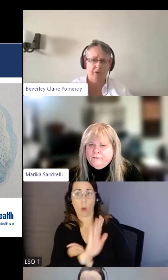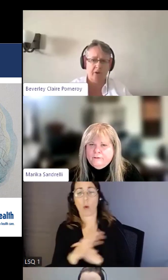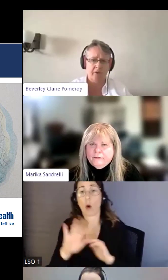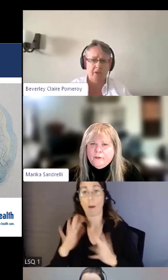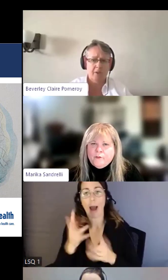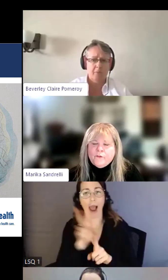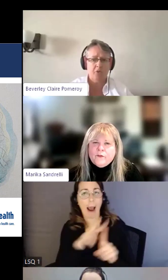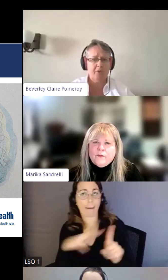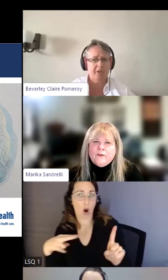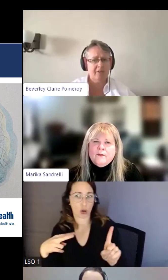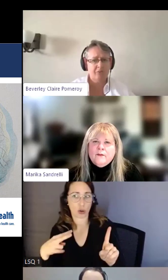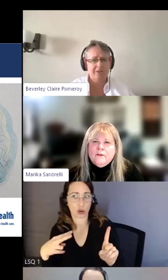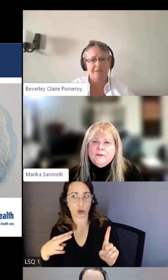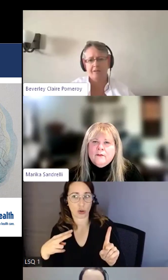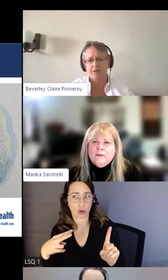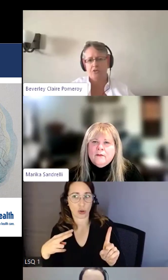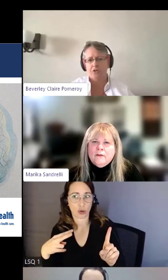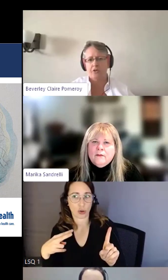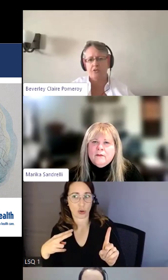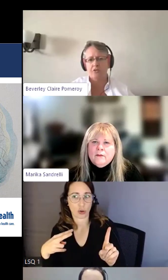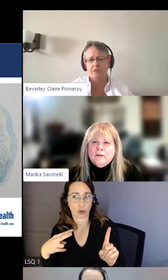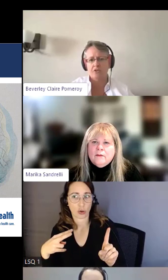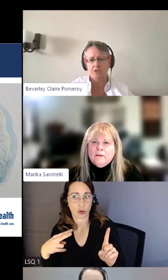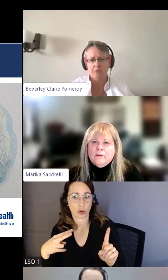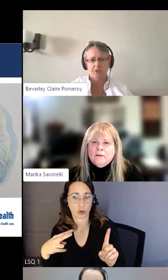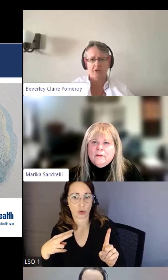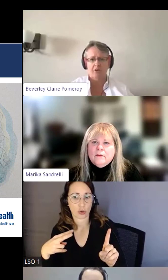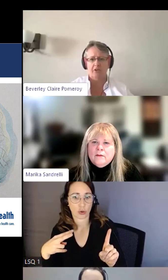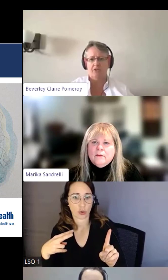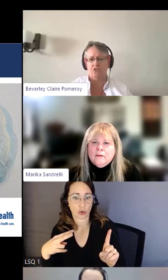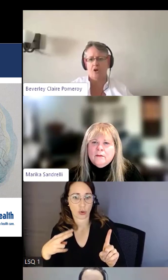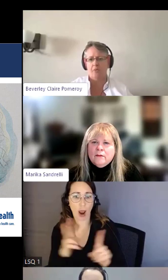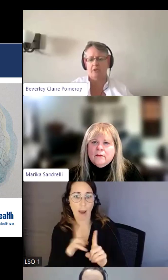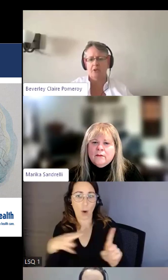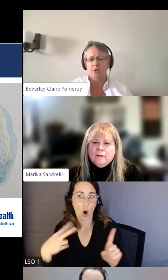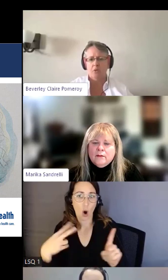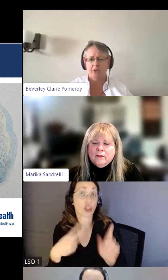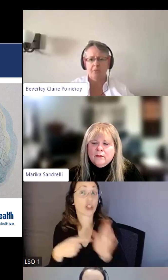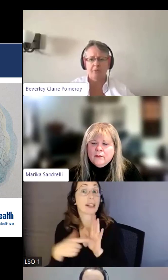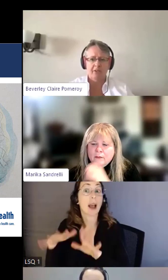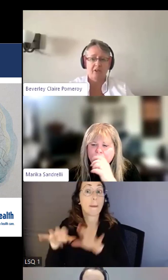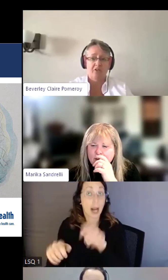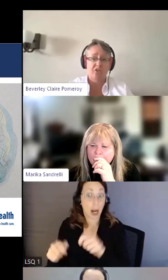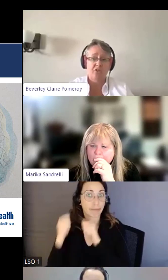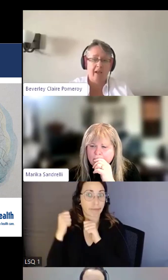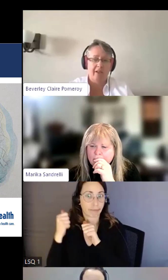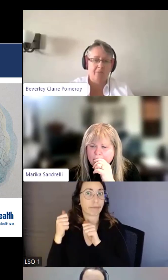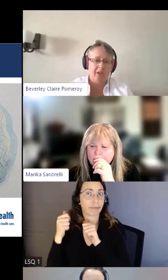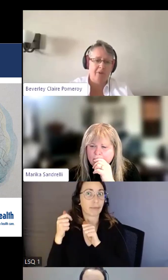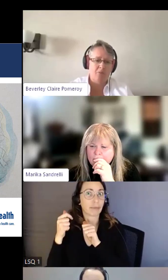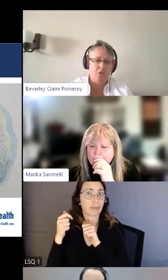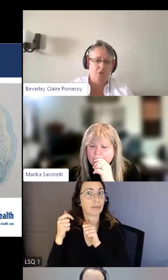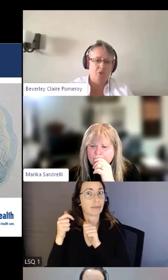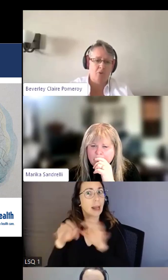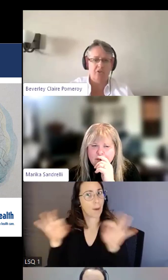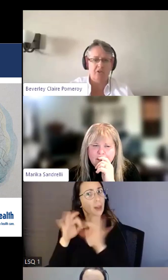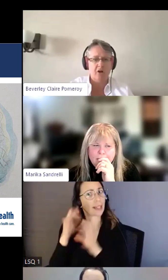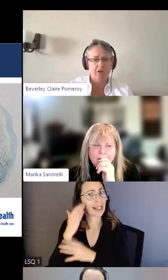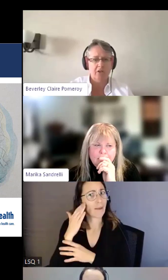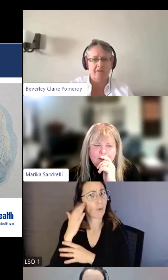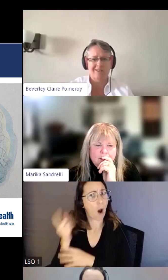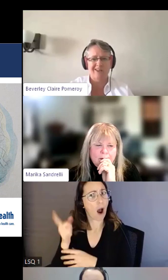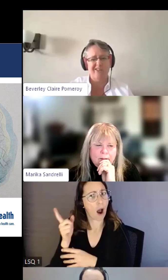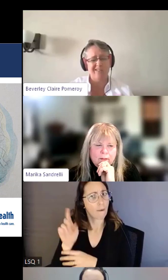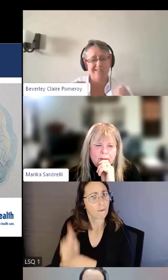le fait de décoloniser notre approche, c'est important de reconnaître cela. Il faut comprendre que il faut qu'on décolonise notre